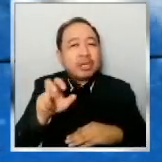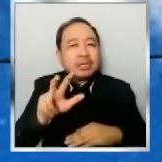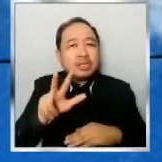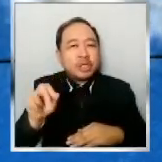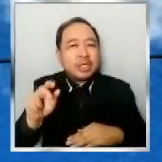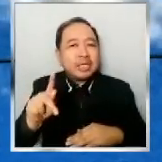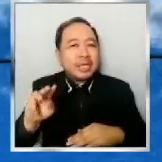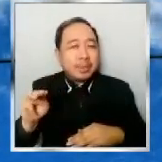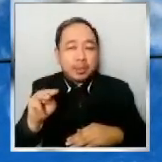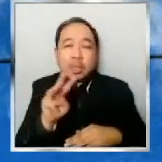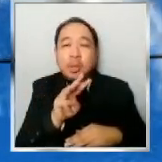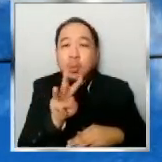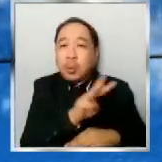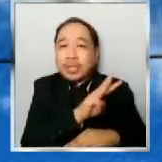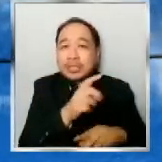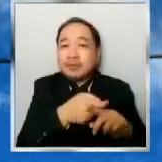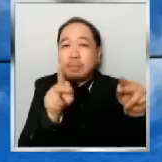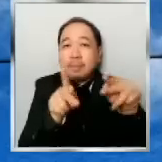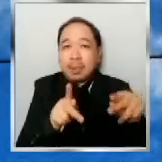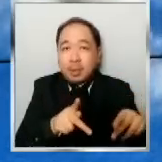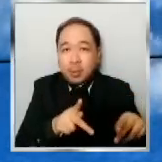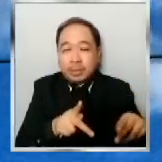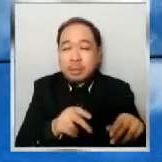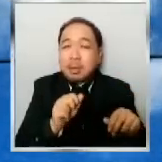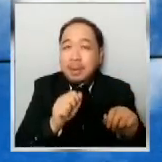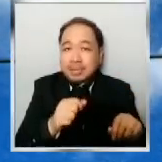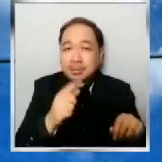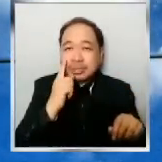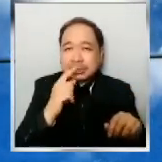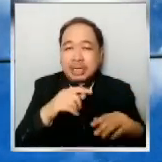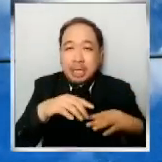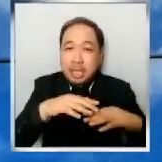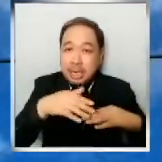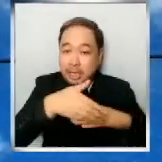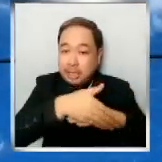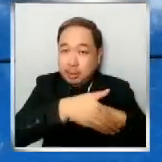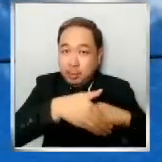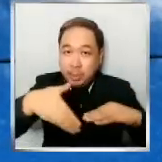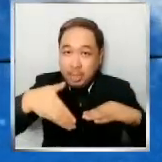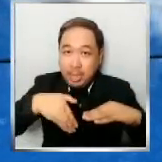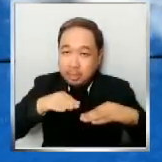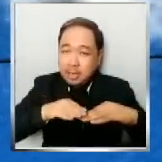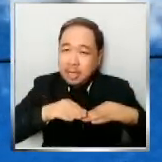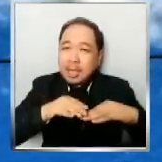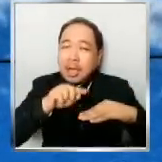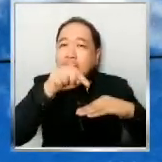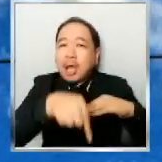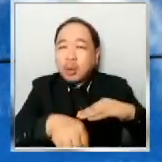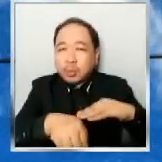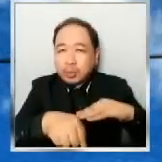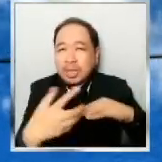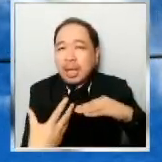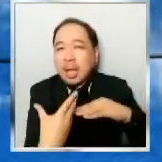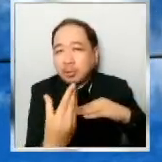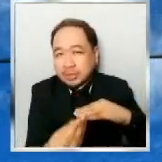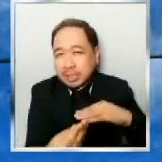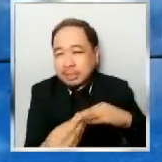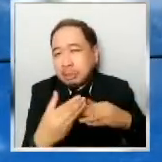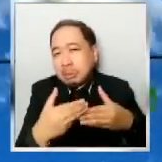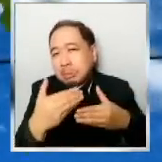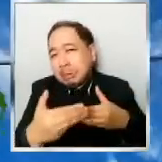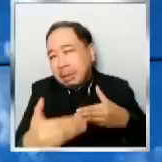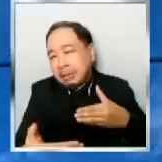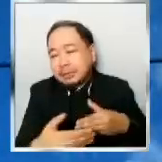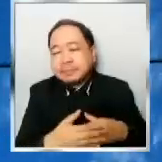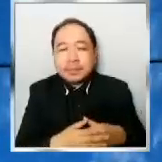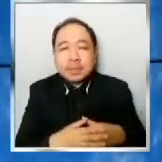City, Palawan. Posibleng lumabas din ito agad ng PAR at sa mga susunod na oras o araw. Yung isa pang